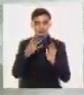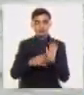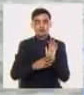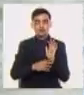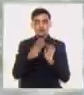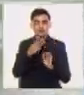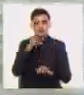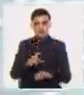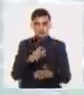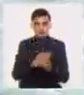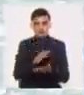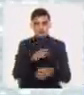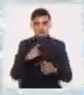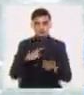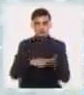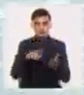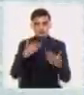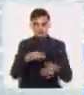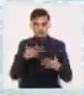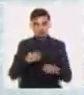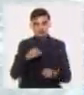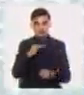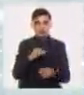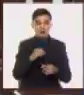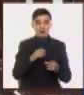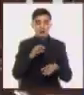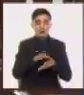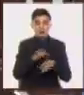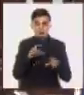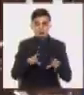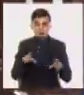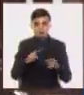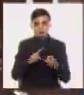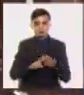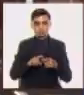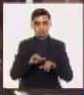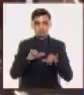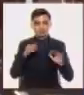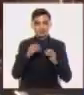4893 человека. Ну а количество зараженных стремительно приближается к 10 тысячам.